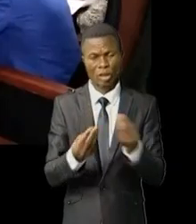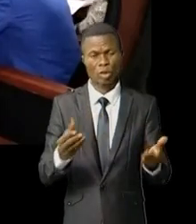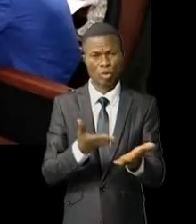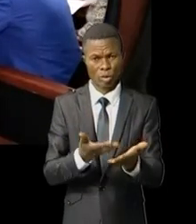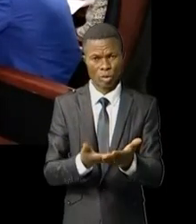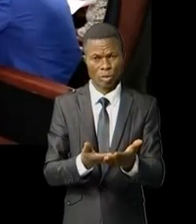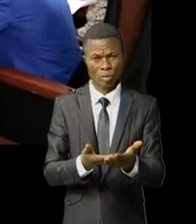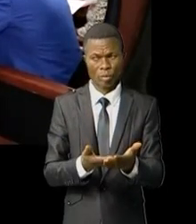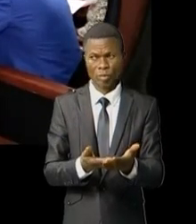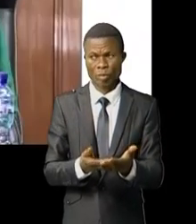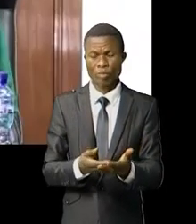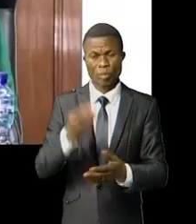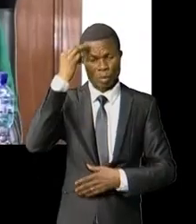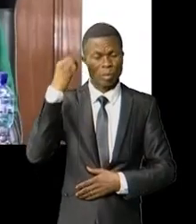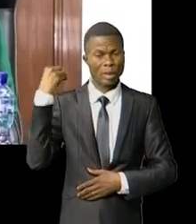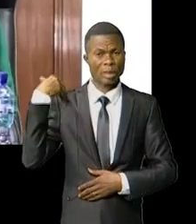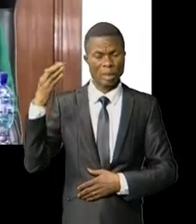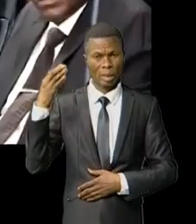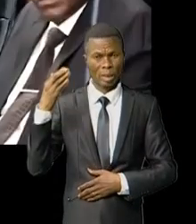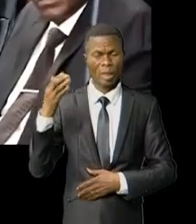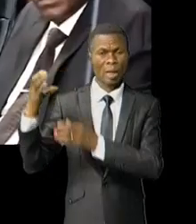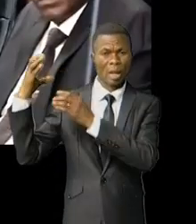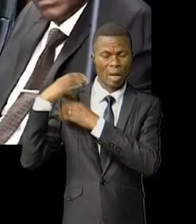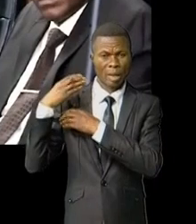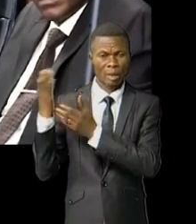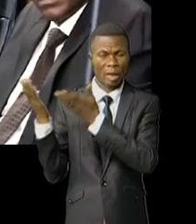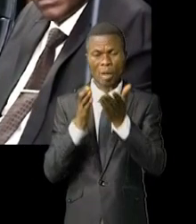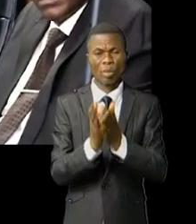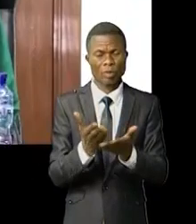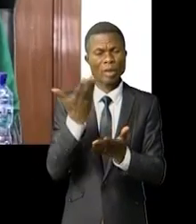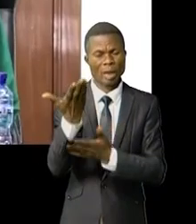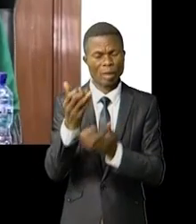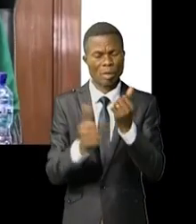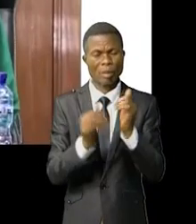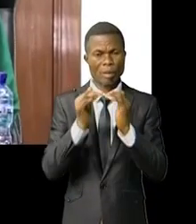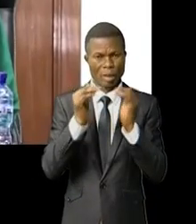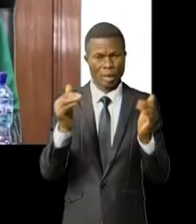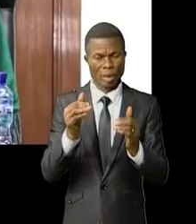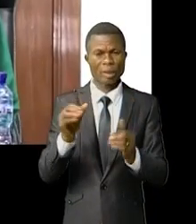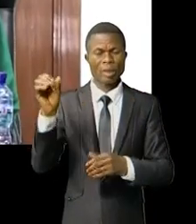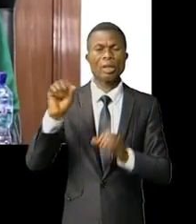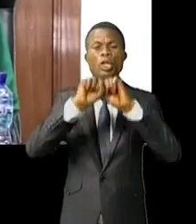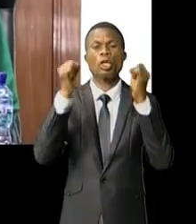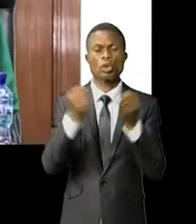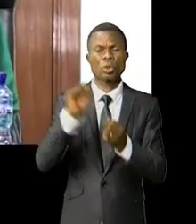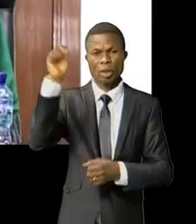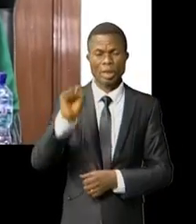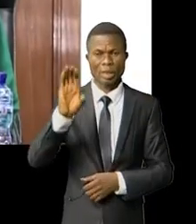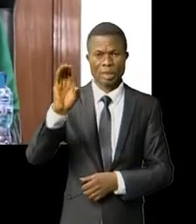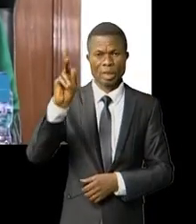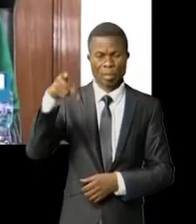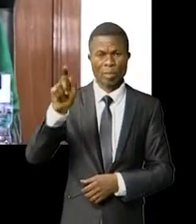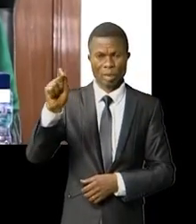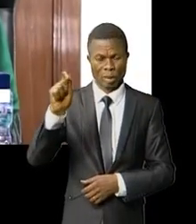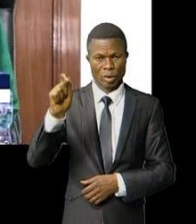Adel Kaïnda Maïna, ministre d'État, en charge du portefeuille, apaise les esprits. la STP a des dépôts